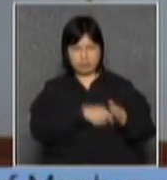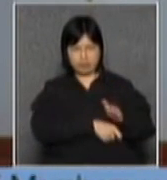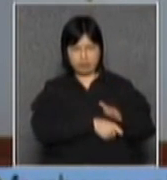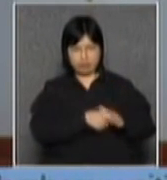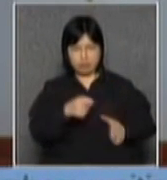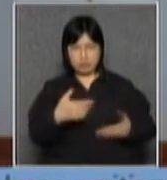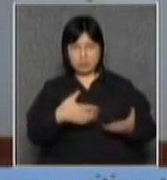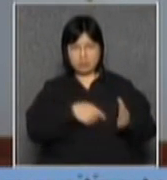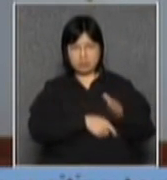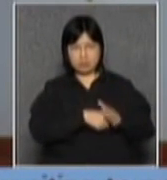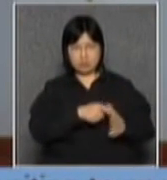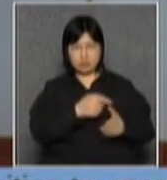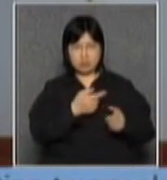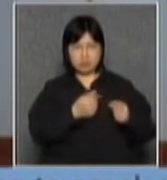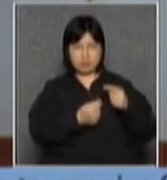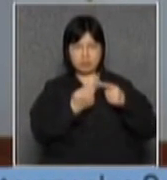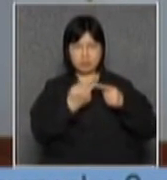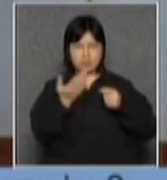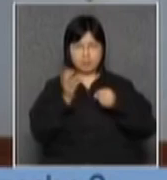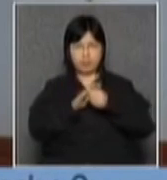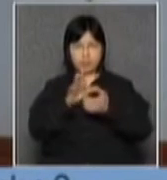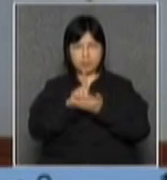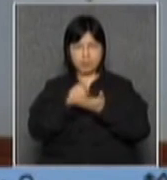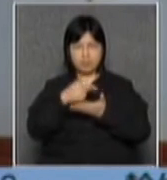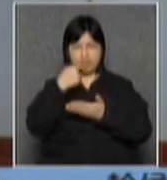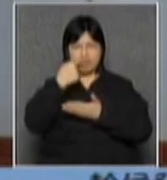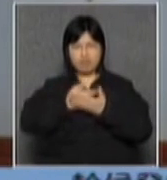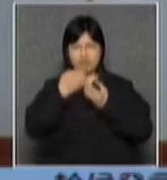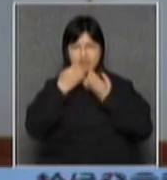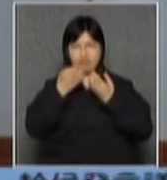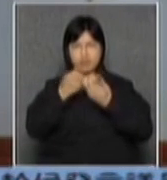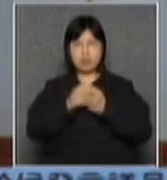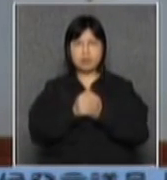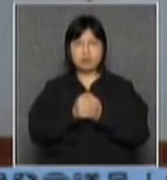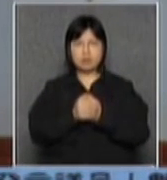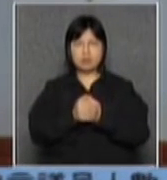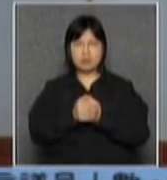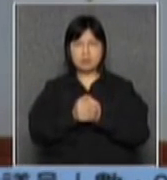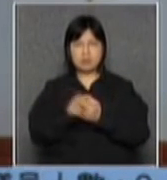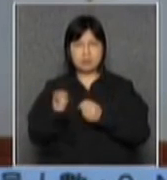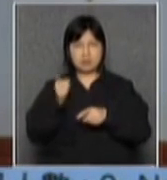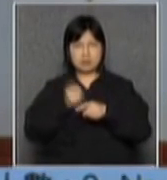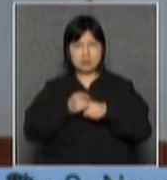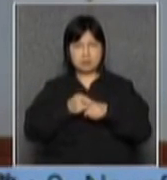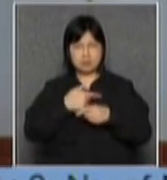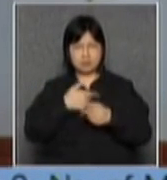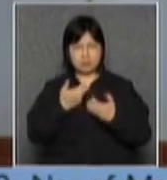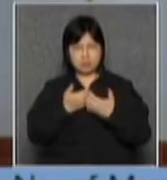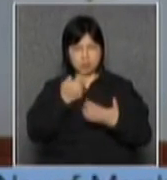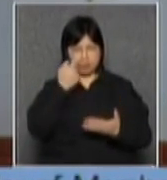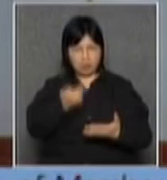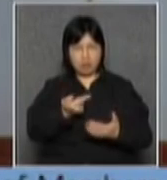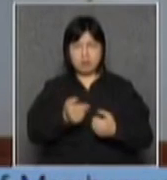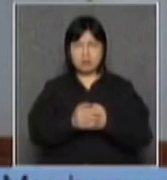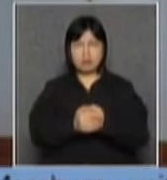時儲備的20%填補每年的財赤，這是一個相當大的數目。咁進而佢講